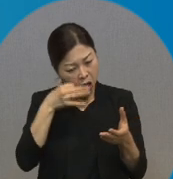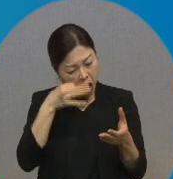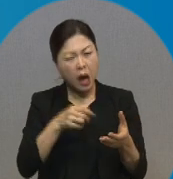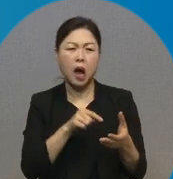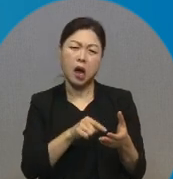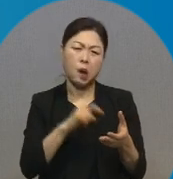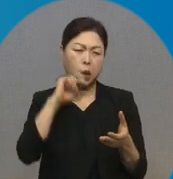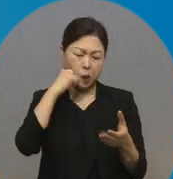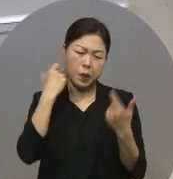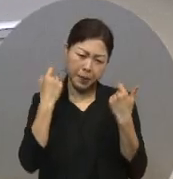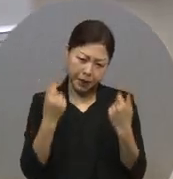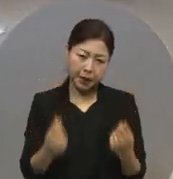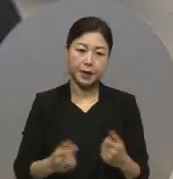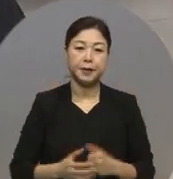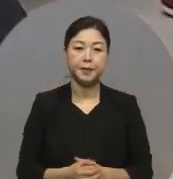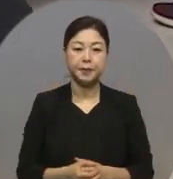않습니다.